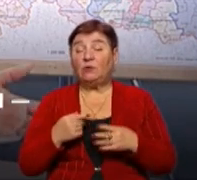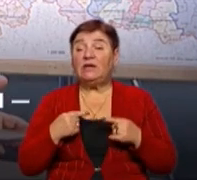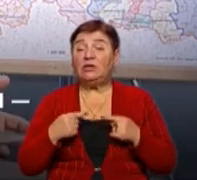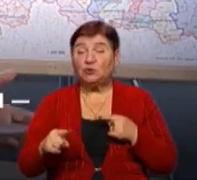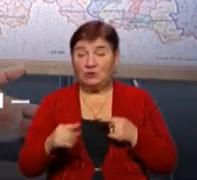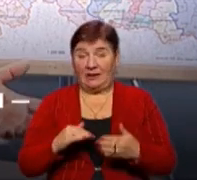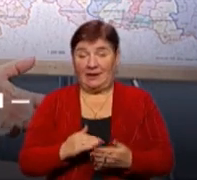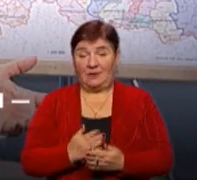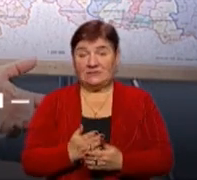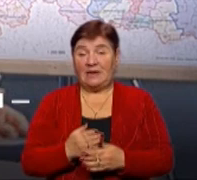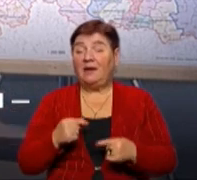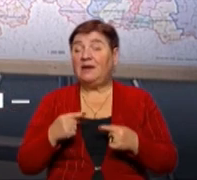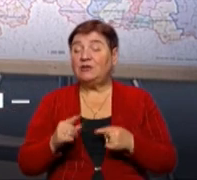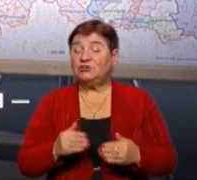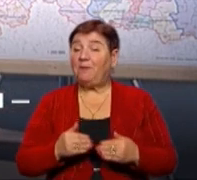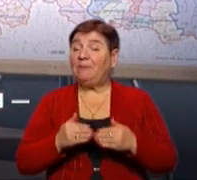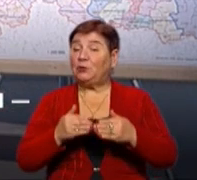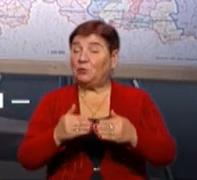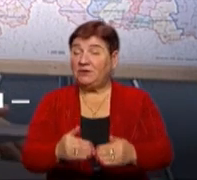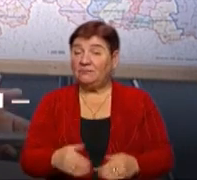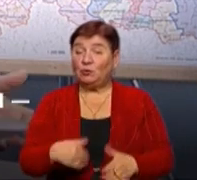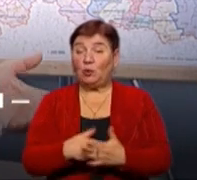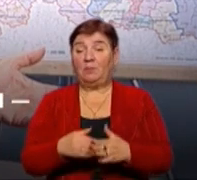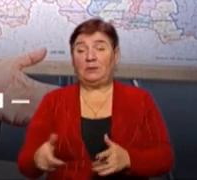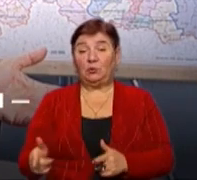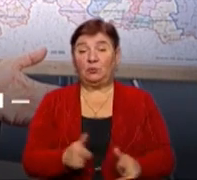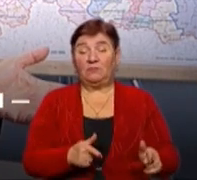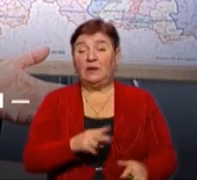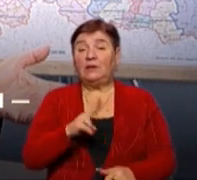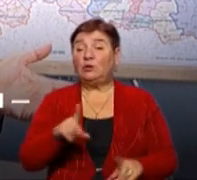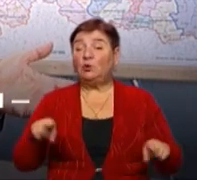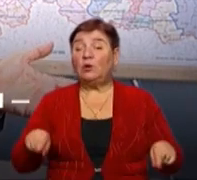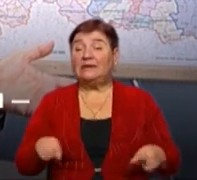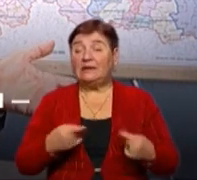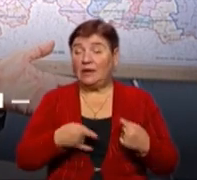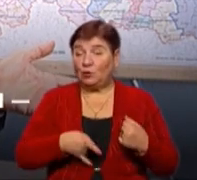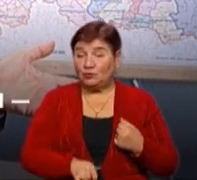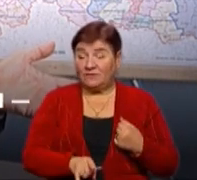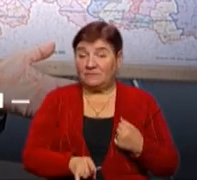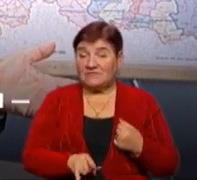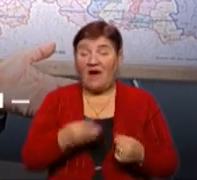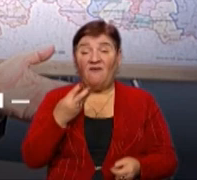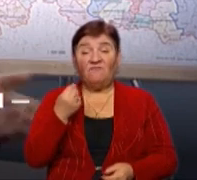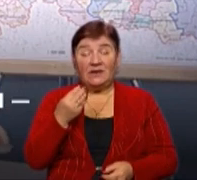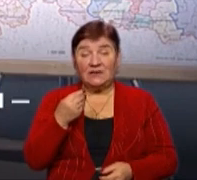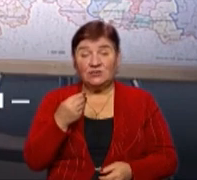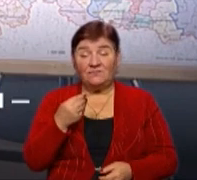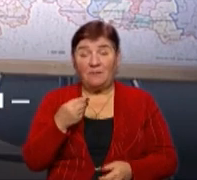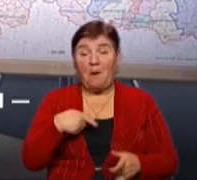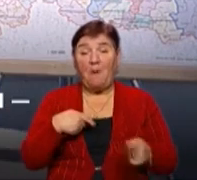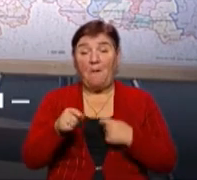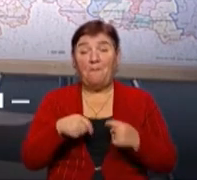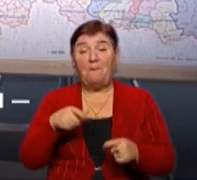іншої якості і інших підходів до її підготовки. Ніхто не народжувався фінансовим менеджером або